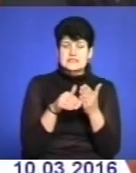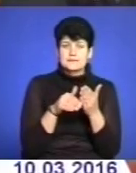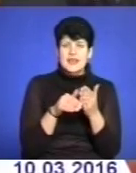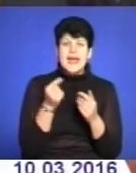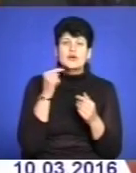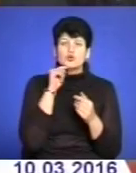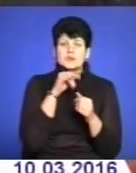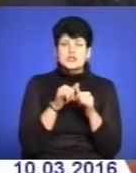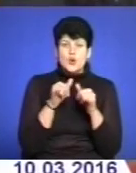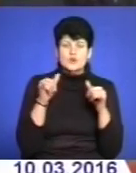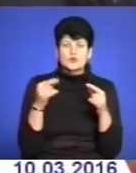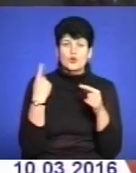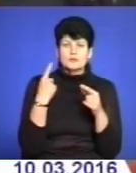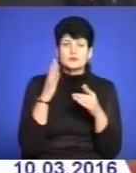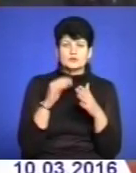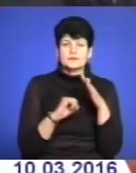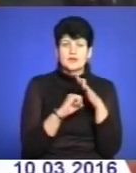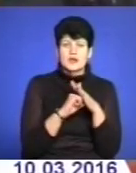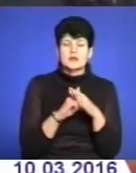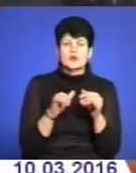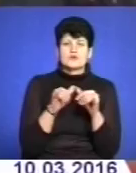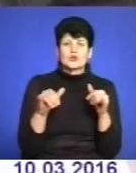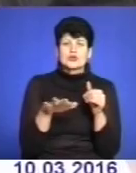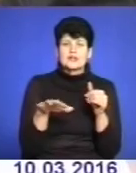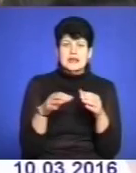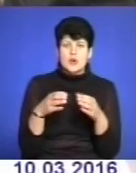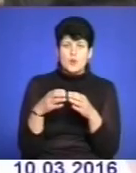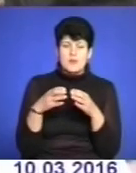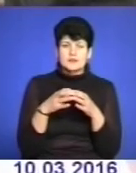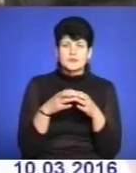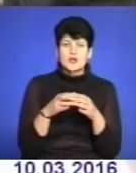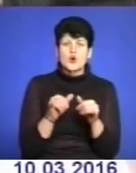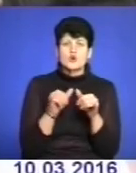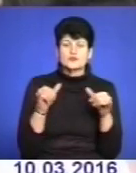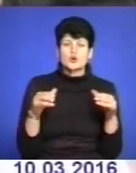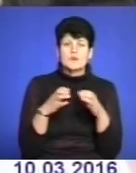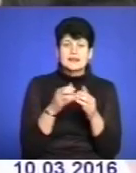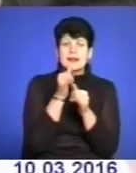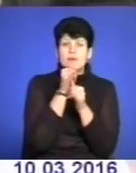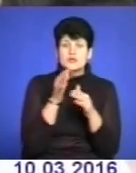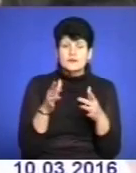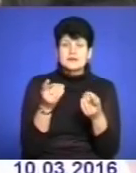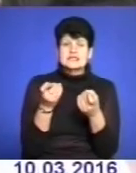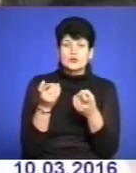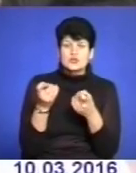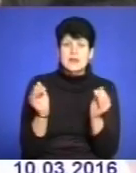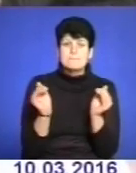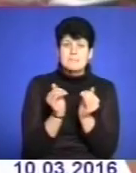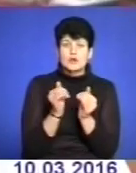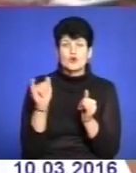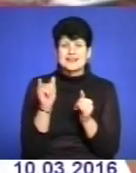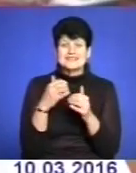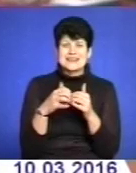Економічний розвиток краю базуватиметься на розвитку територіальних громад. Розвиток громад неможливий без залучення малого та середнього